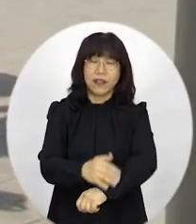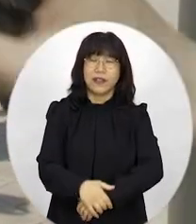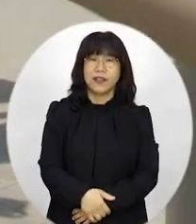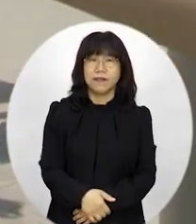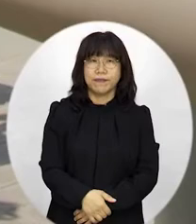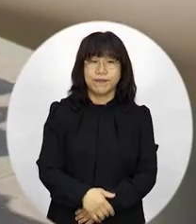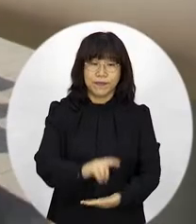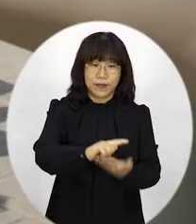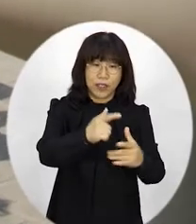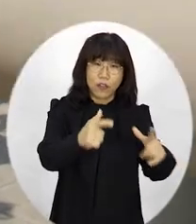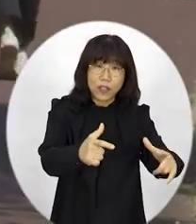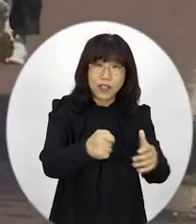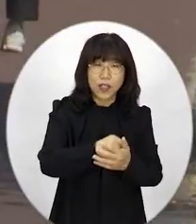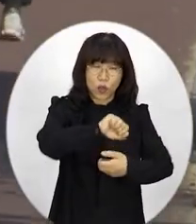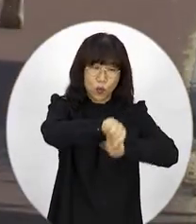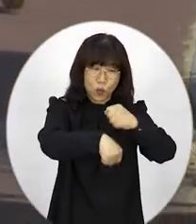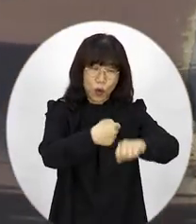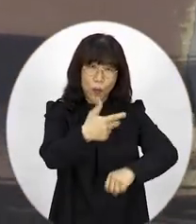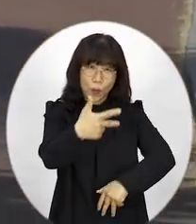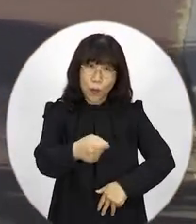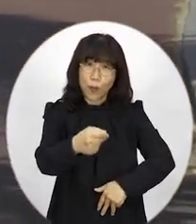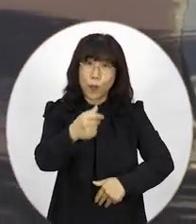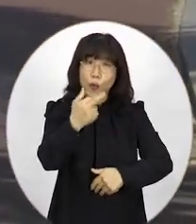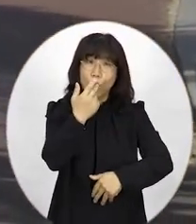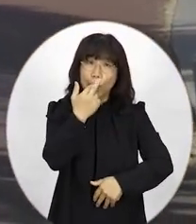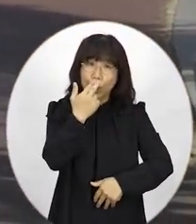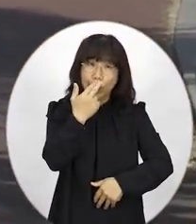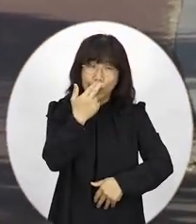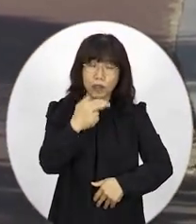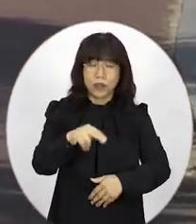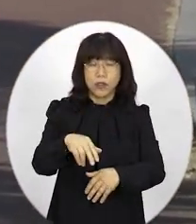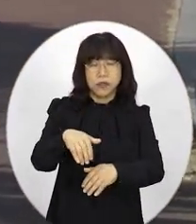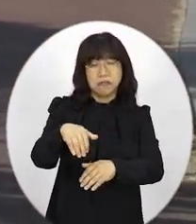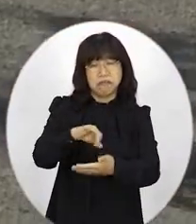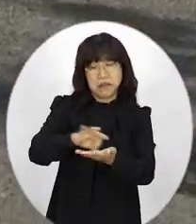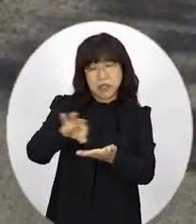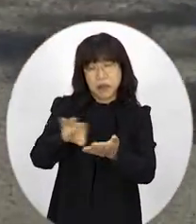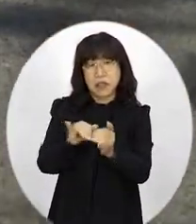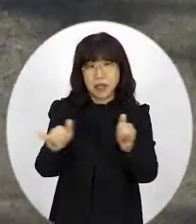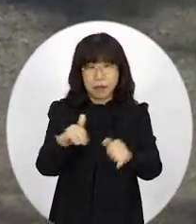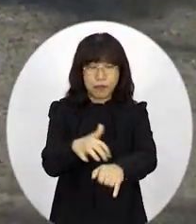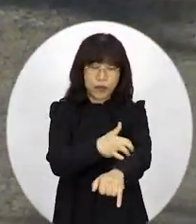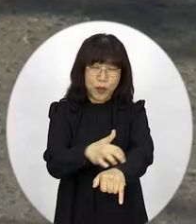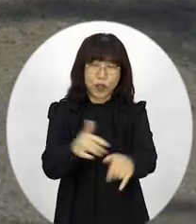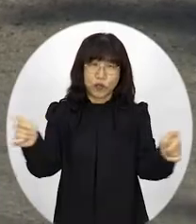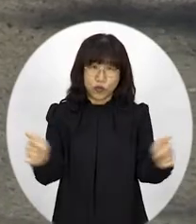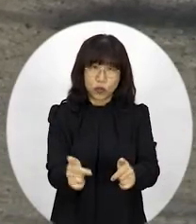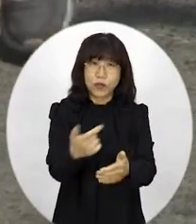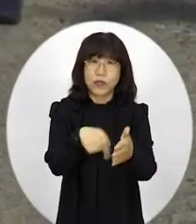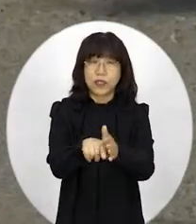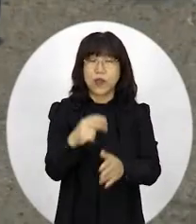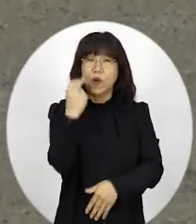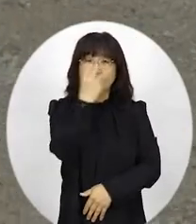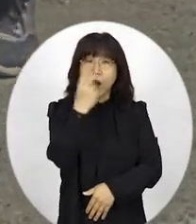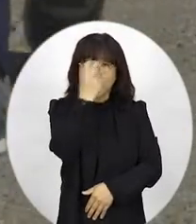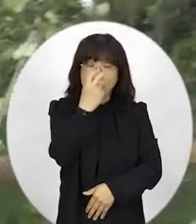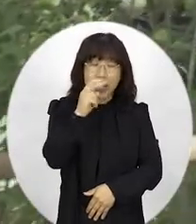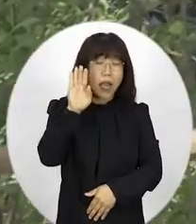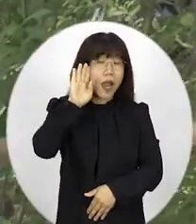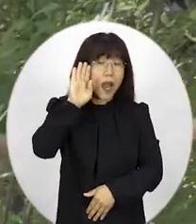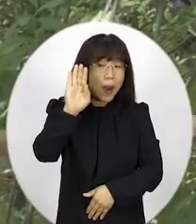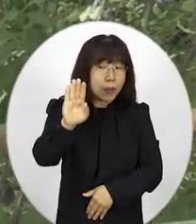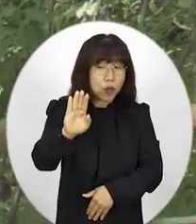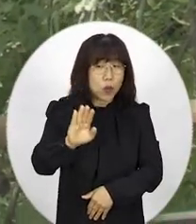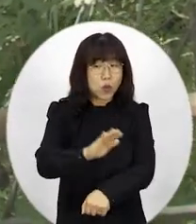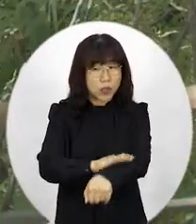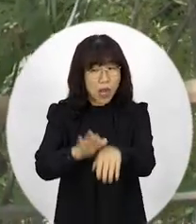있습니다. 강서구는 반려동물 배변 봉투함을 이용하는 구민들이 불편을 겪지 않도록 지속적으로 관리하고